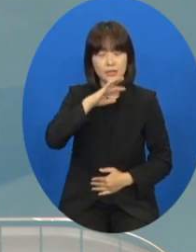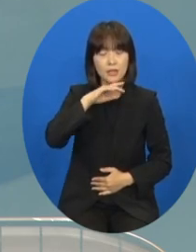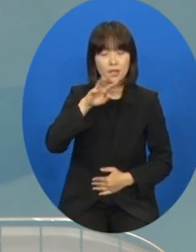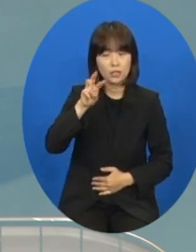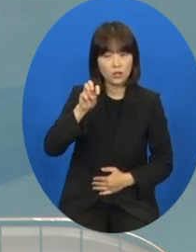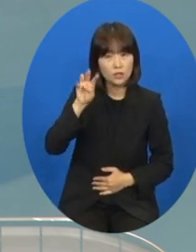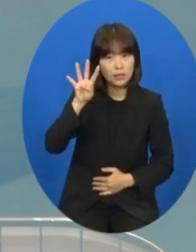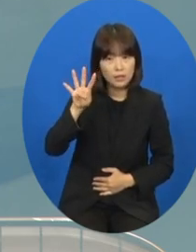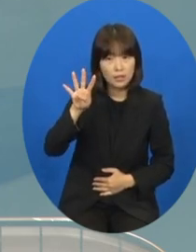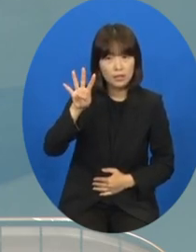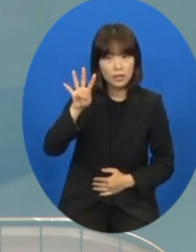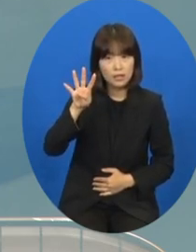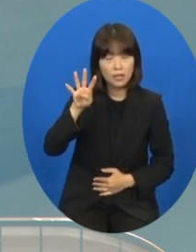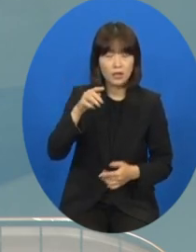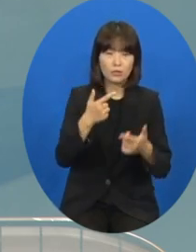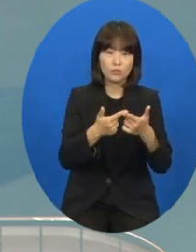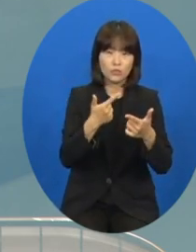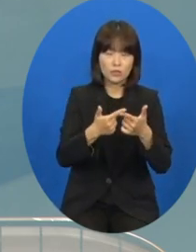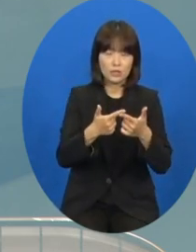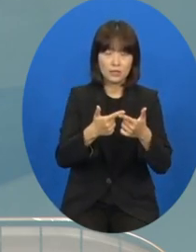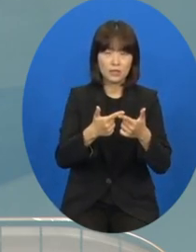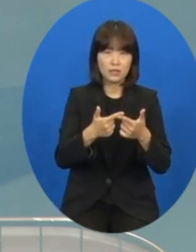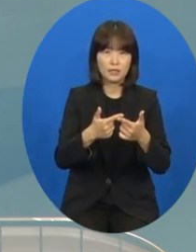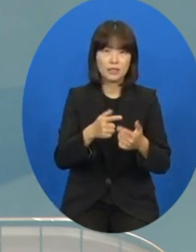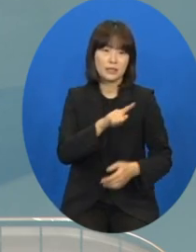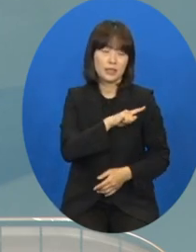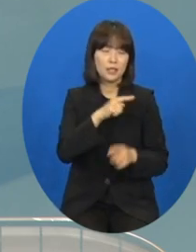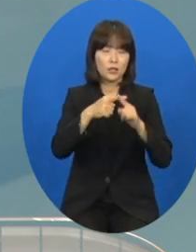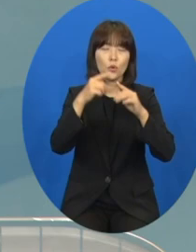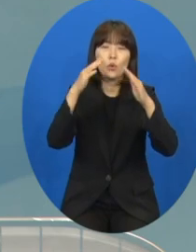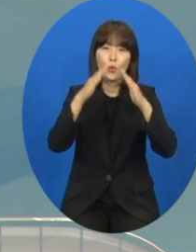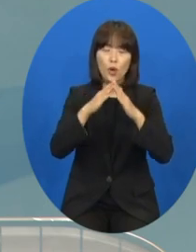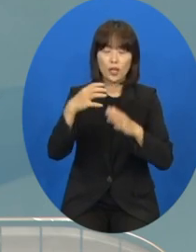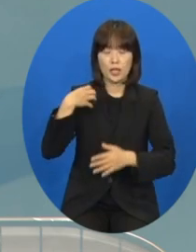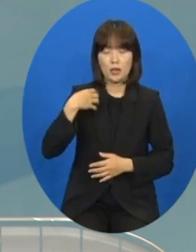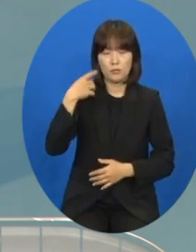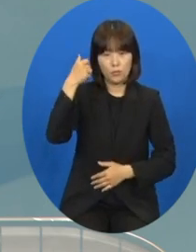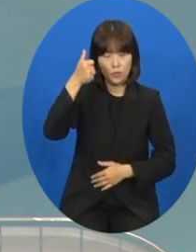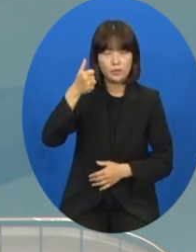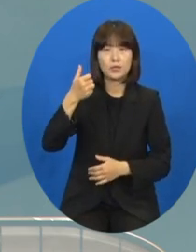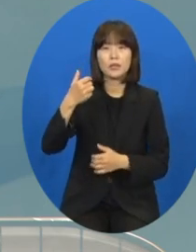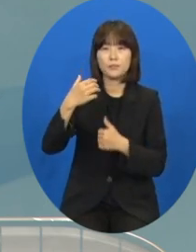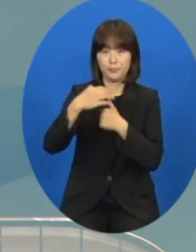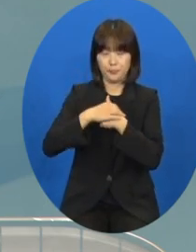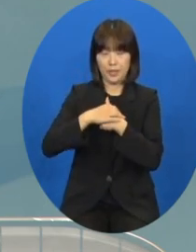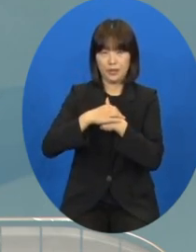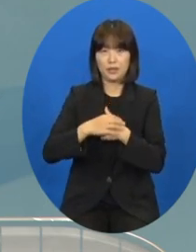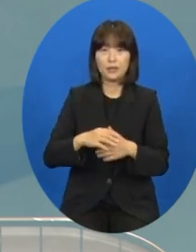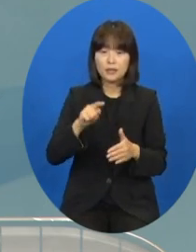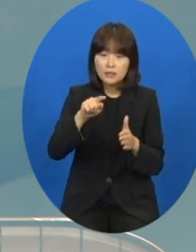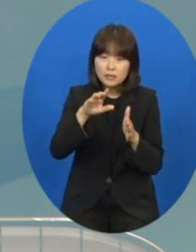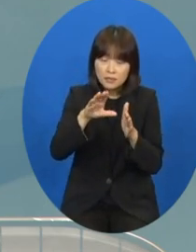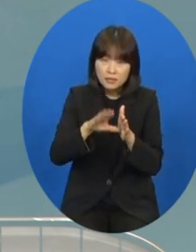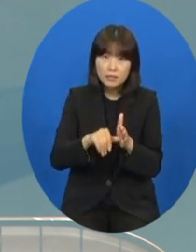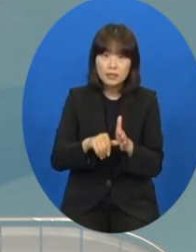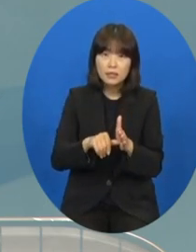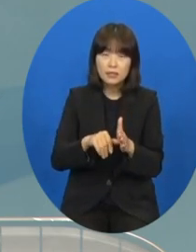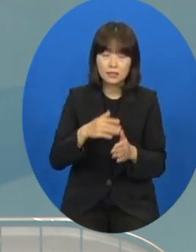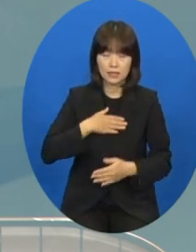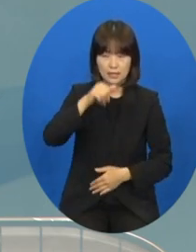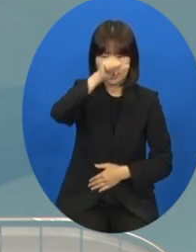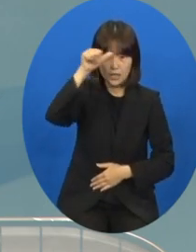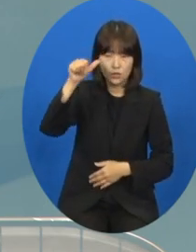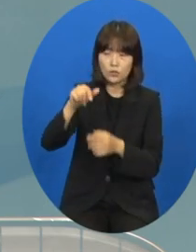34세 부산제일교회 담임 목사가 되었습니다. 그때 제가